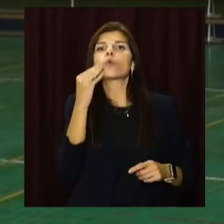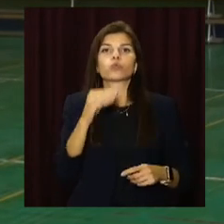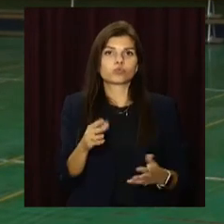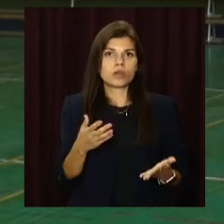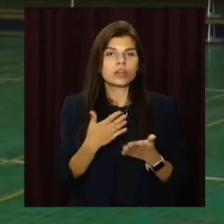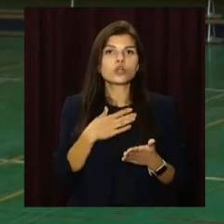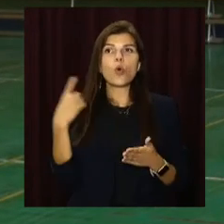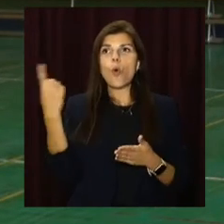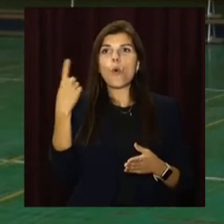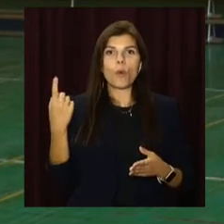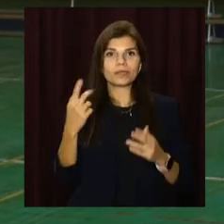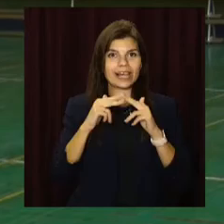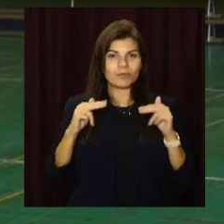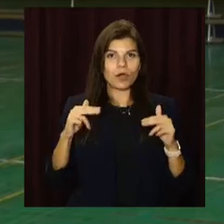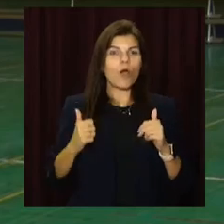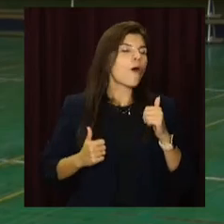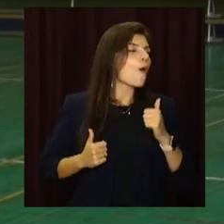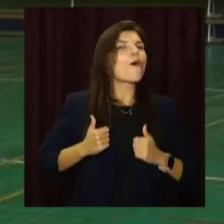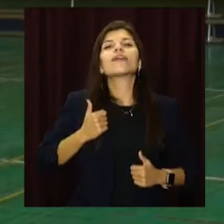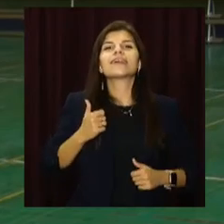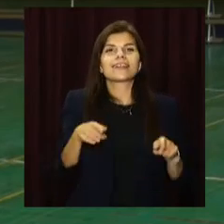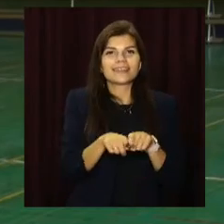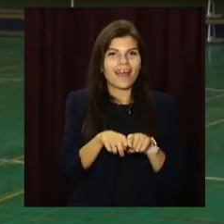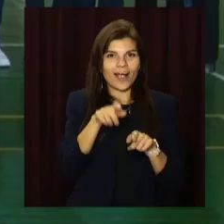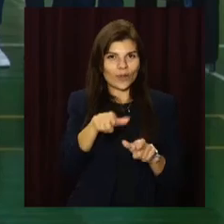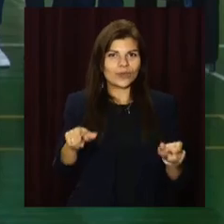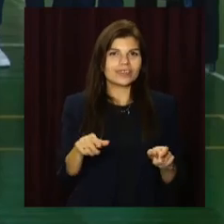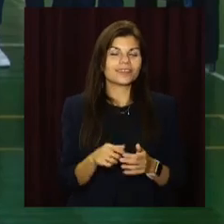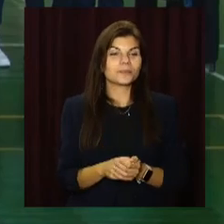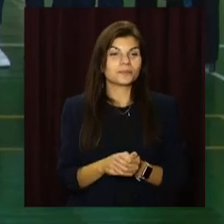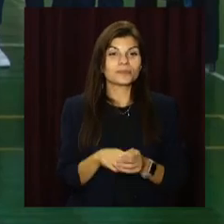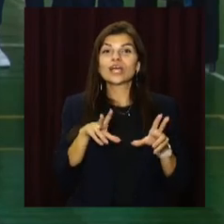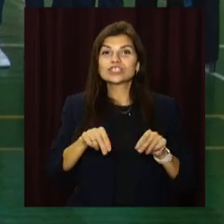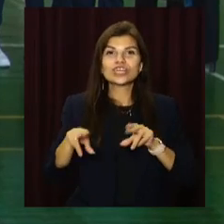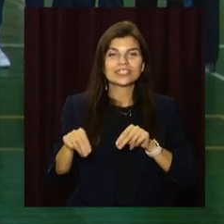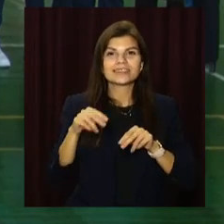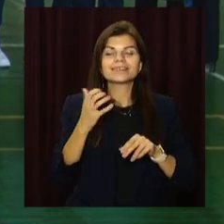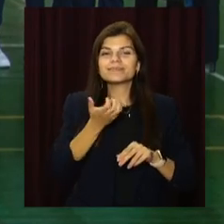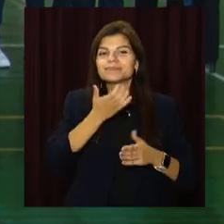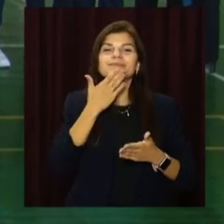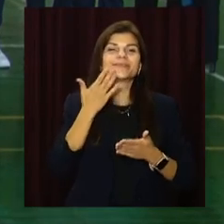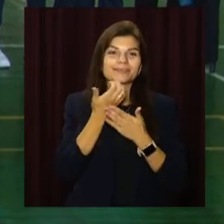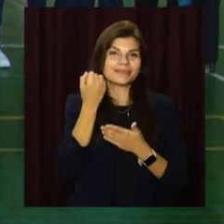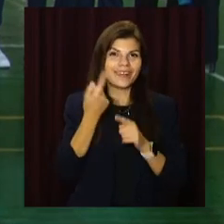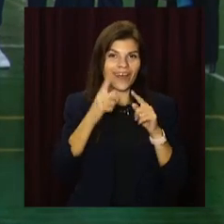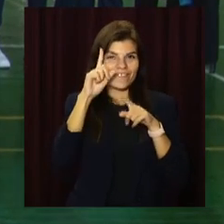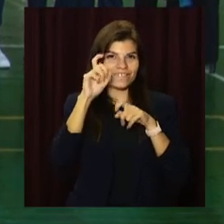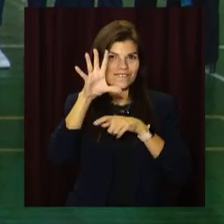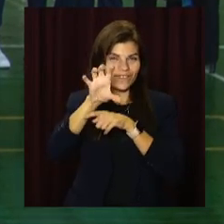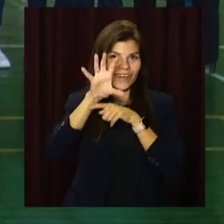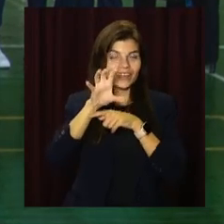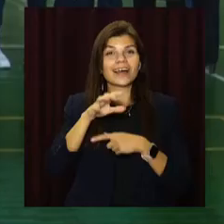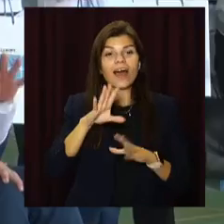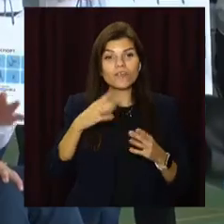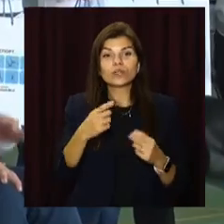область має гордитися нашими спортсменами, які дають такий результат. Щасливу мить зафіксувала загальне пам'ятне фото. А